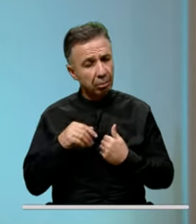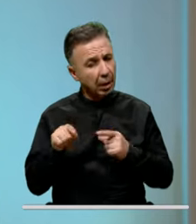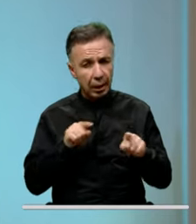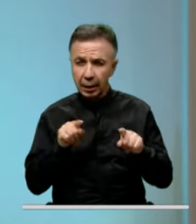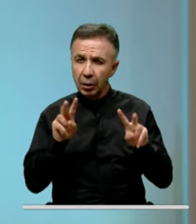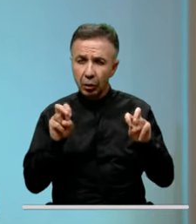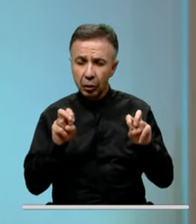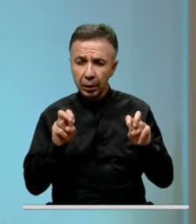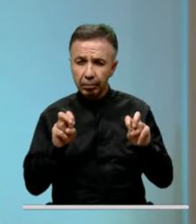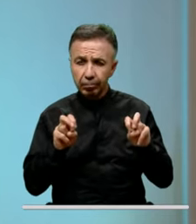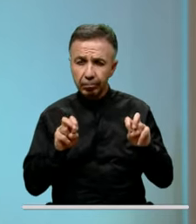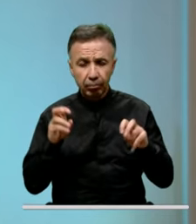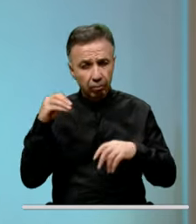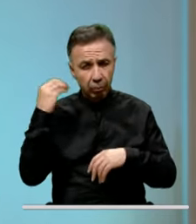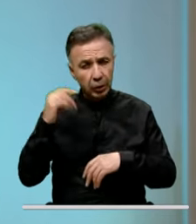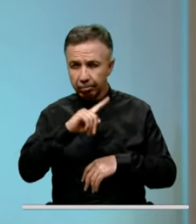hocam?